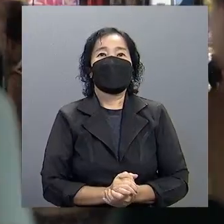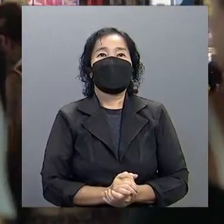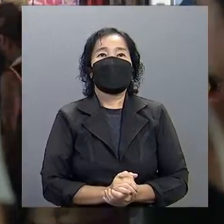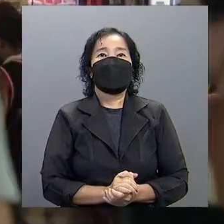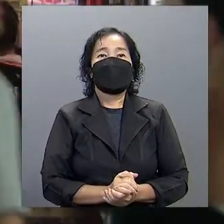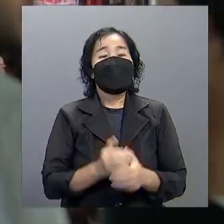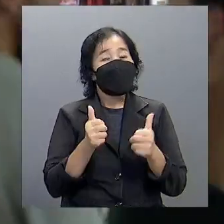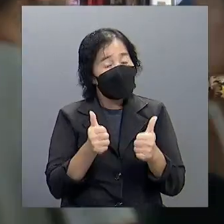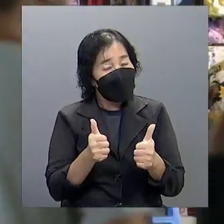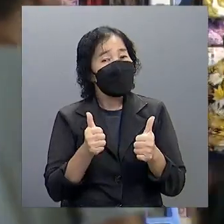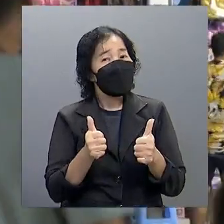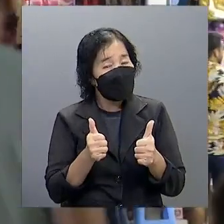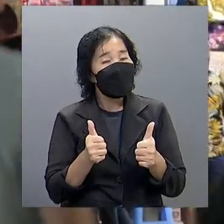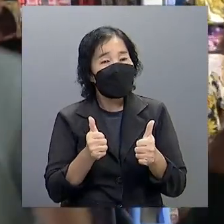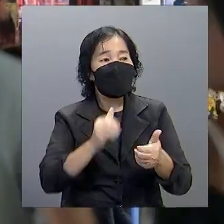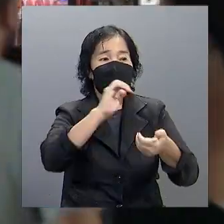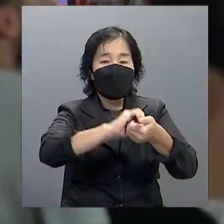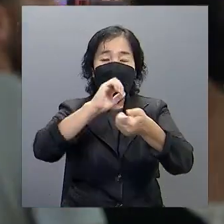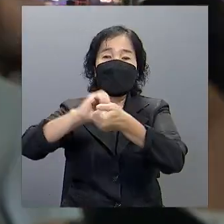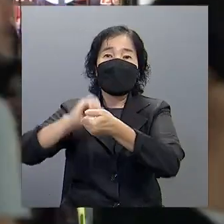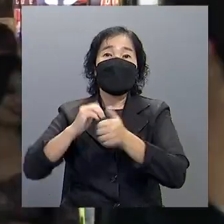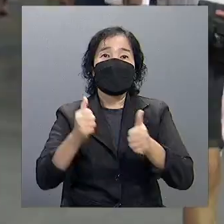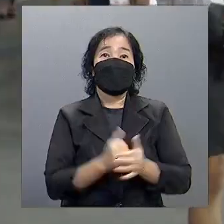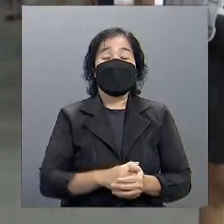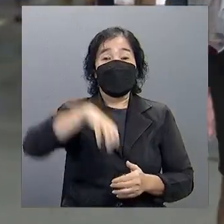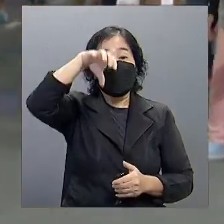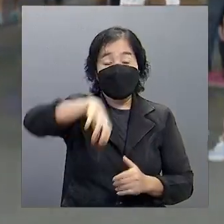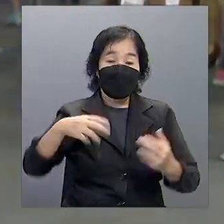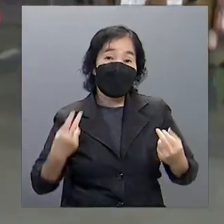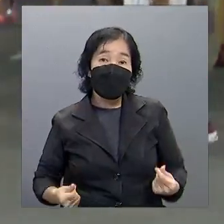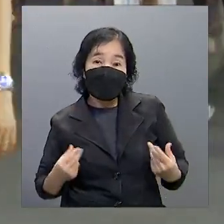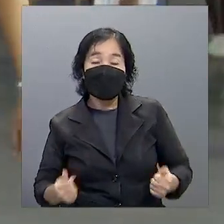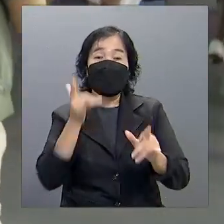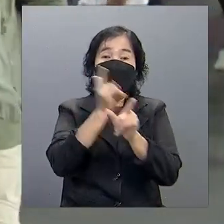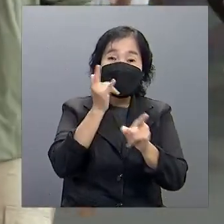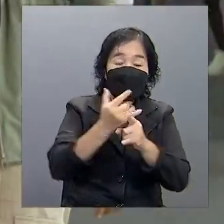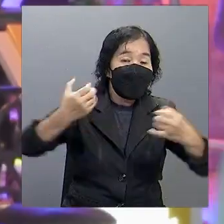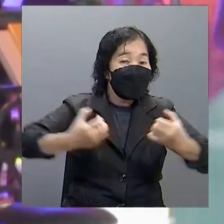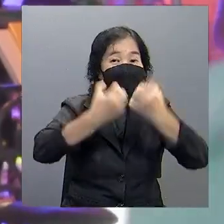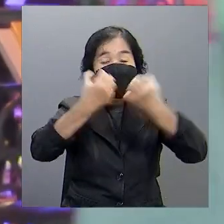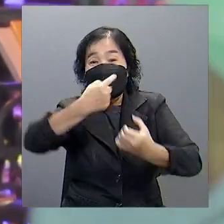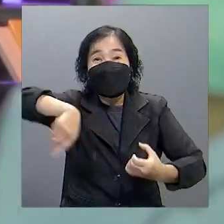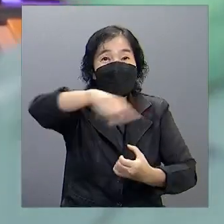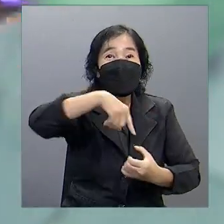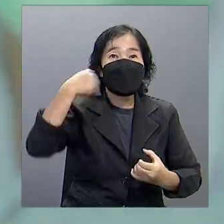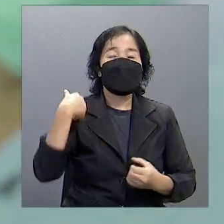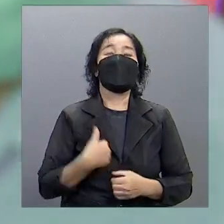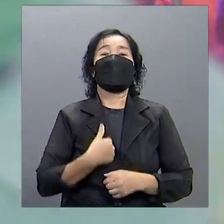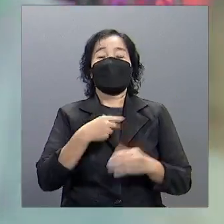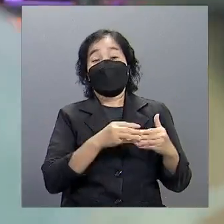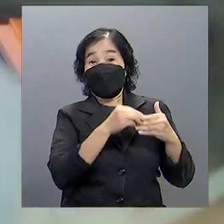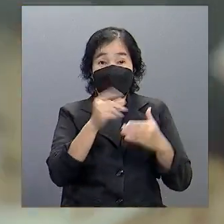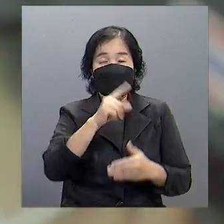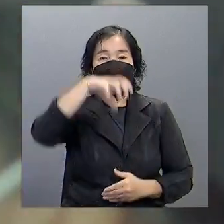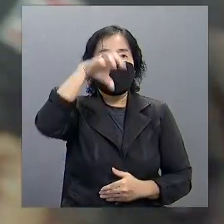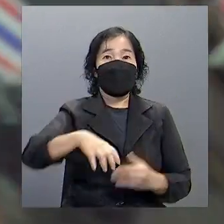ครับ และในบรรดาผับบาร์ทั้งหมดที่บางลาณหาดป่าตองผอ.พีรพงศ์ก็พาเราไปยังผับที่ผู้ป่วย